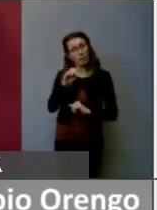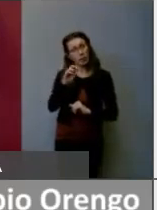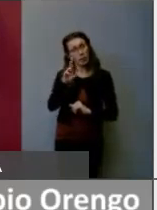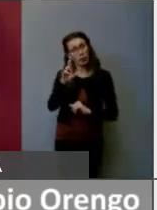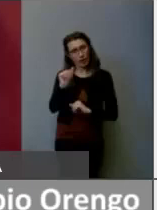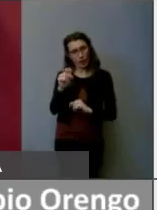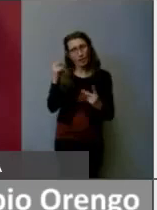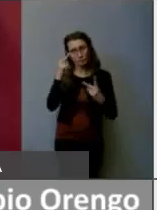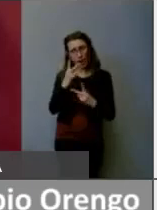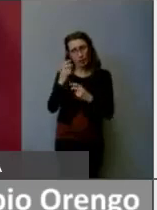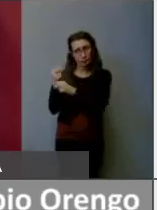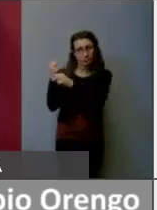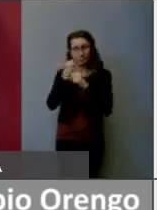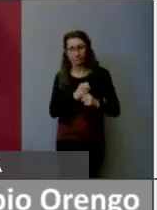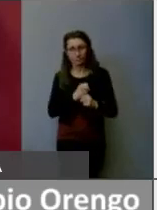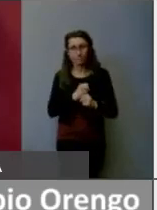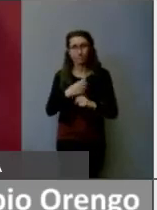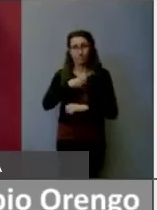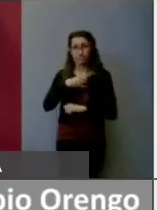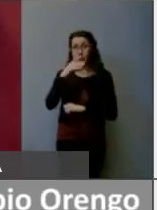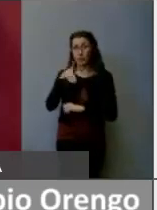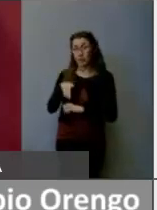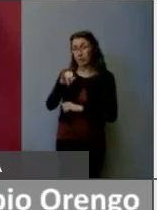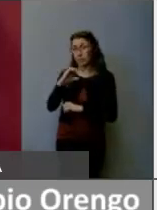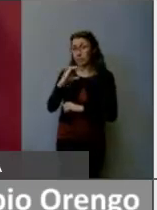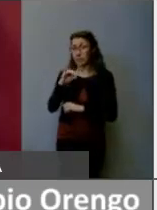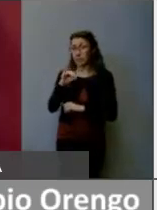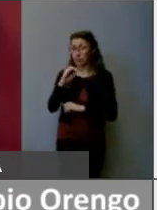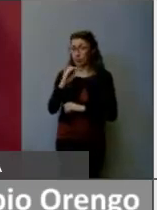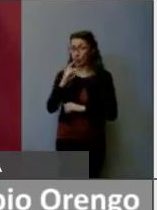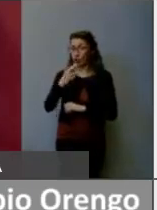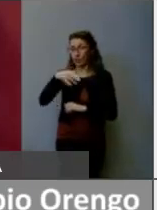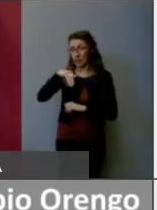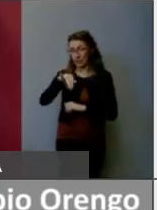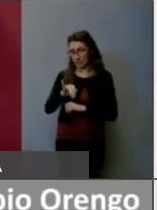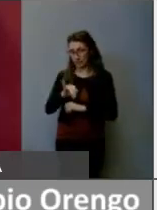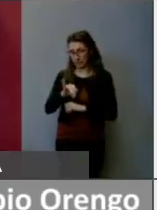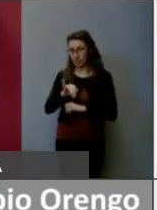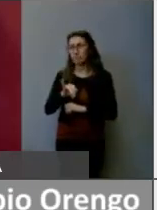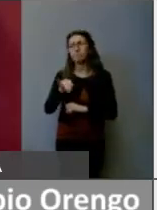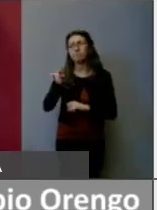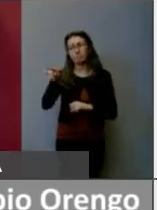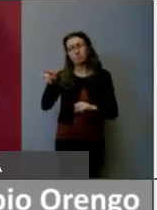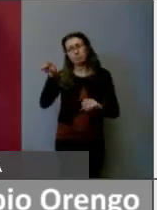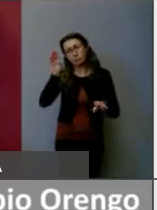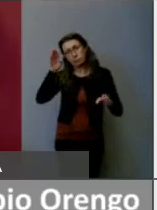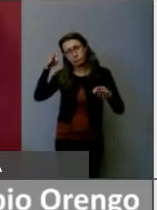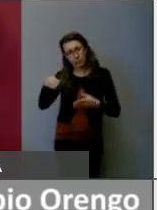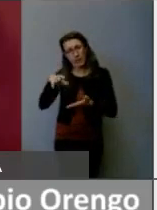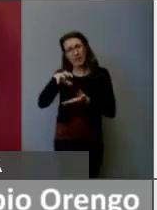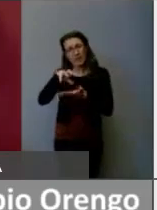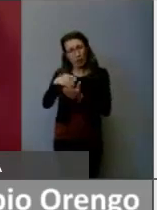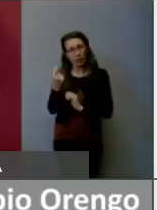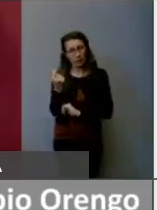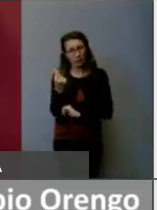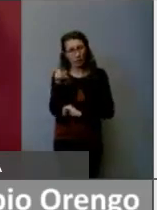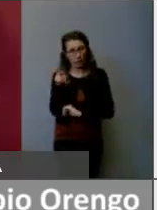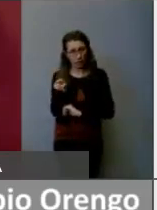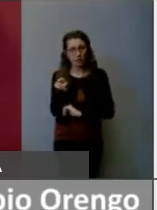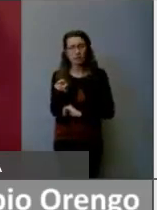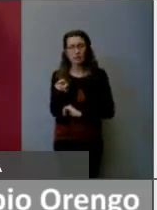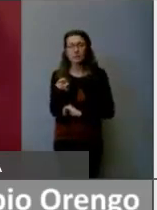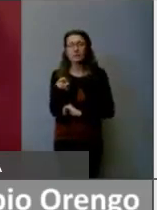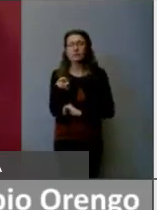collega Picciocchi che segue tutte le tematiche relative al Recovery Fund e relative